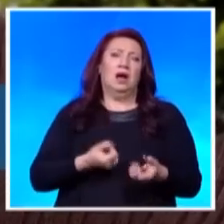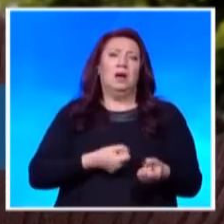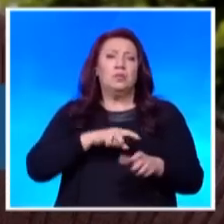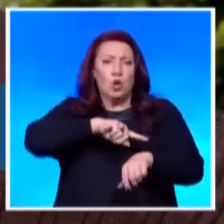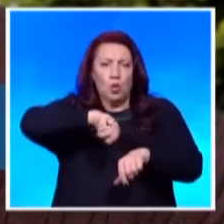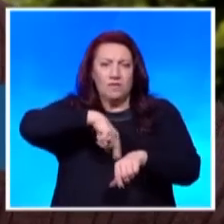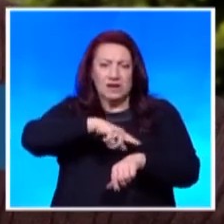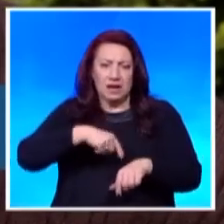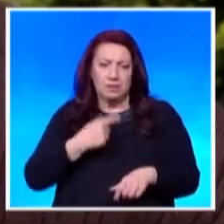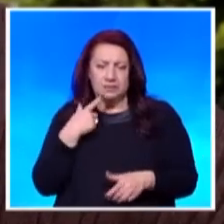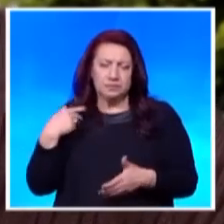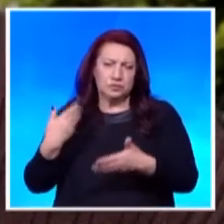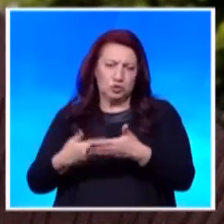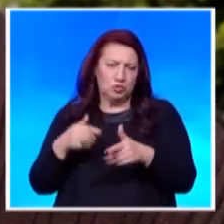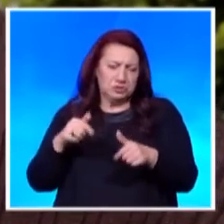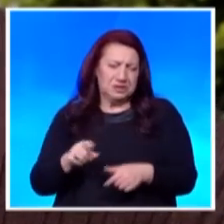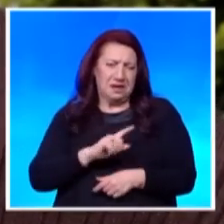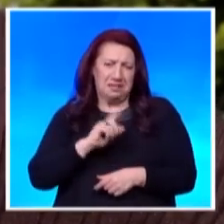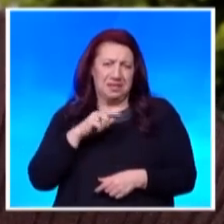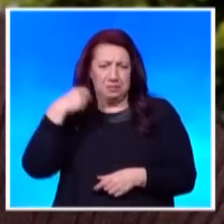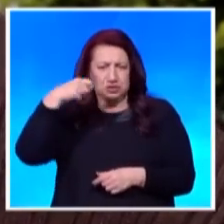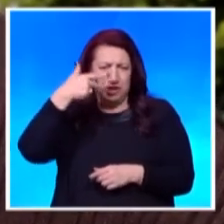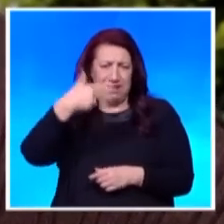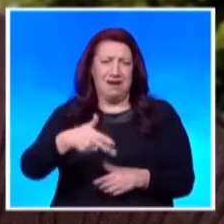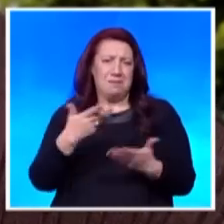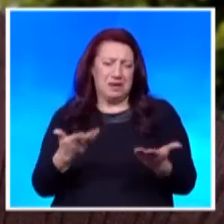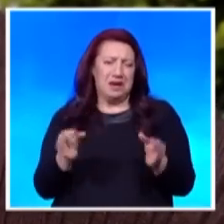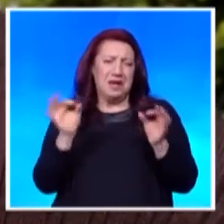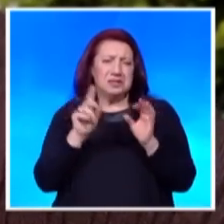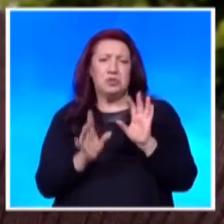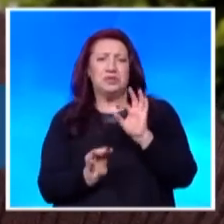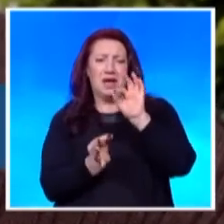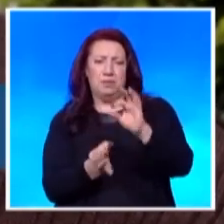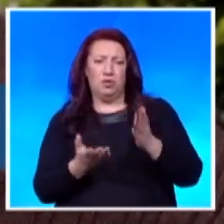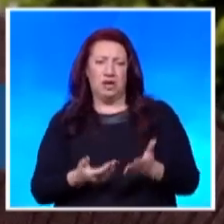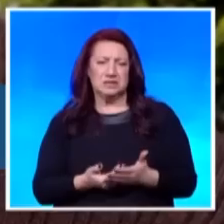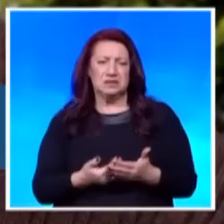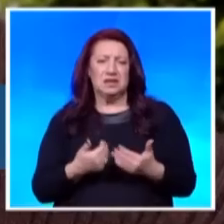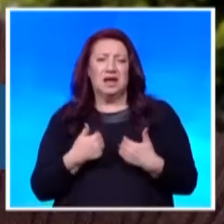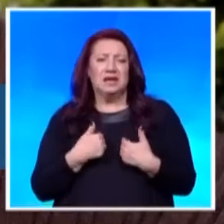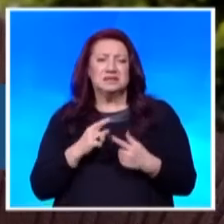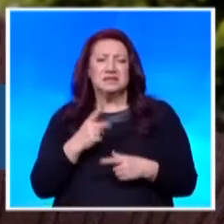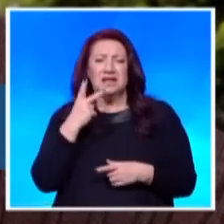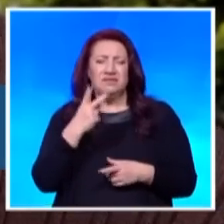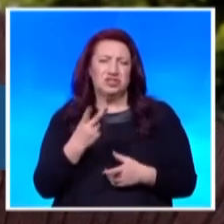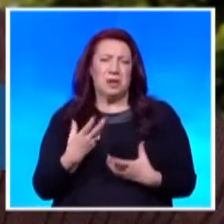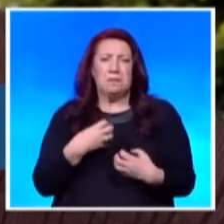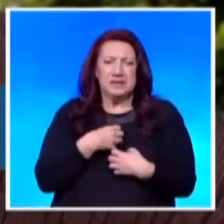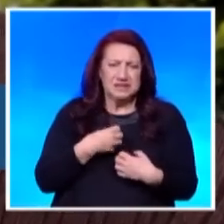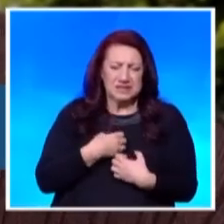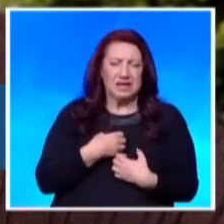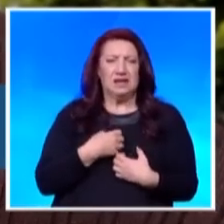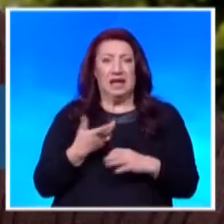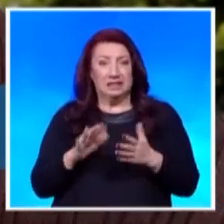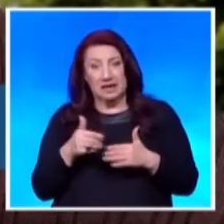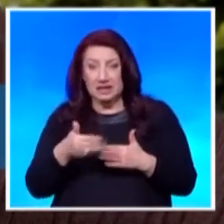без камери и без никой да показва нищо на камера, така че аз не виждам притеснение за честността на изборите.